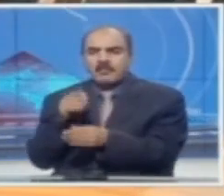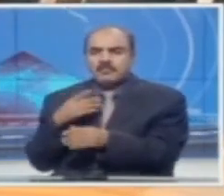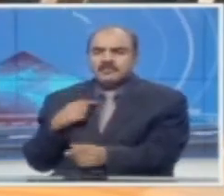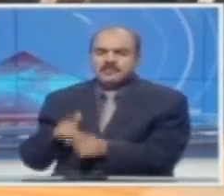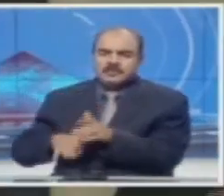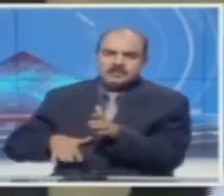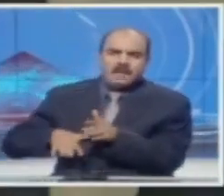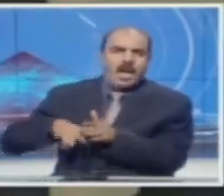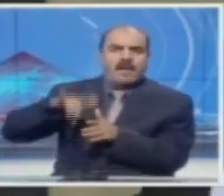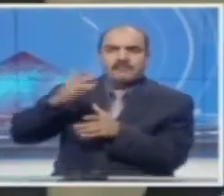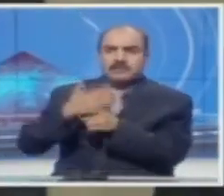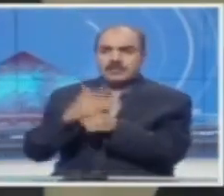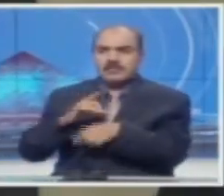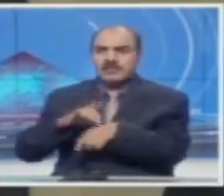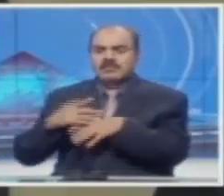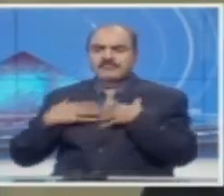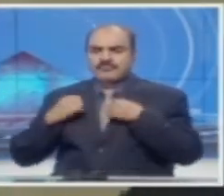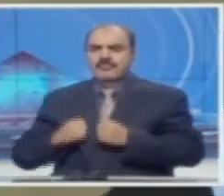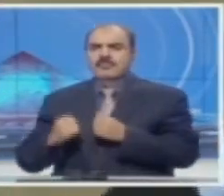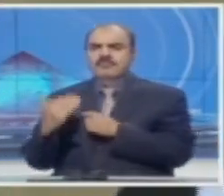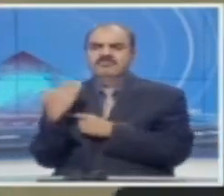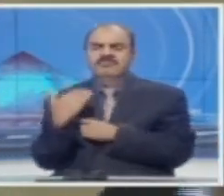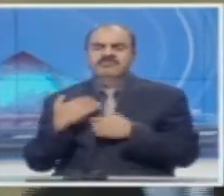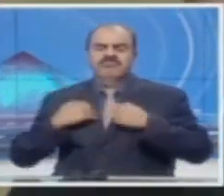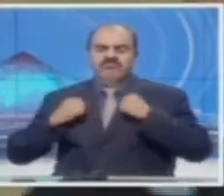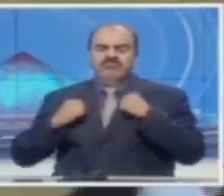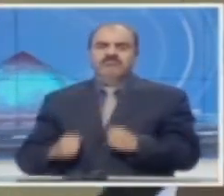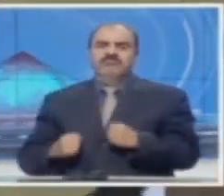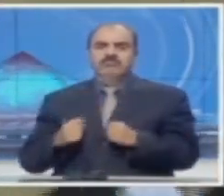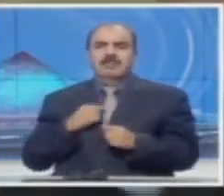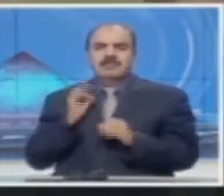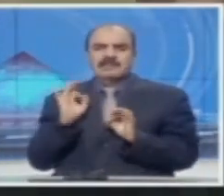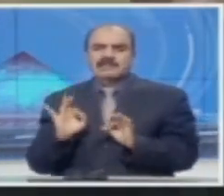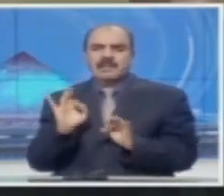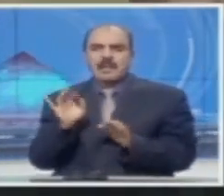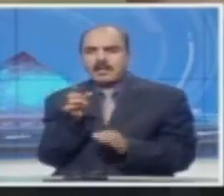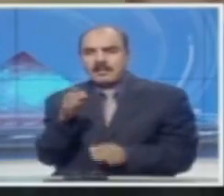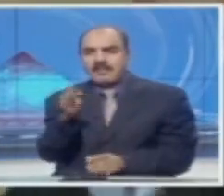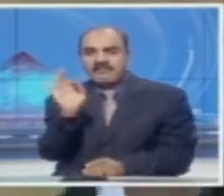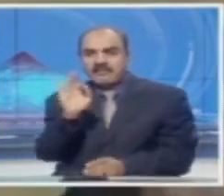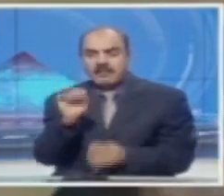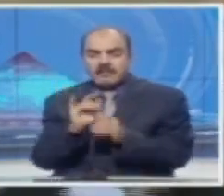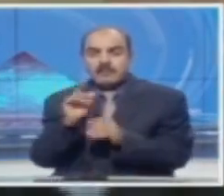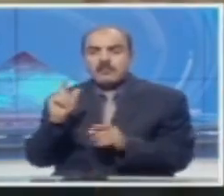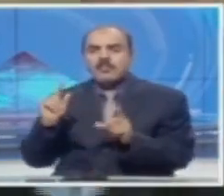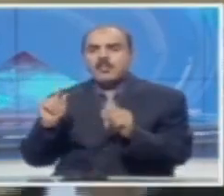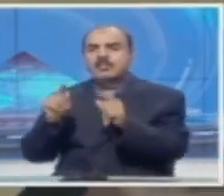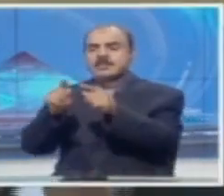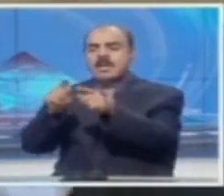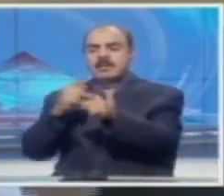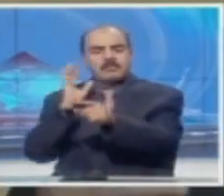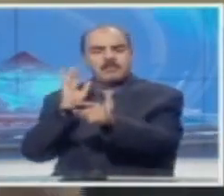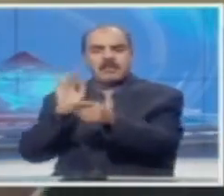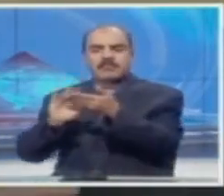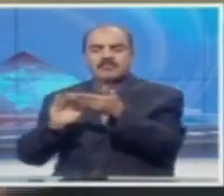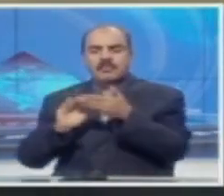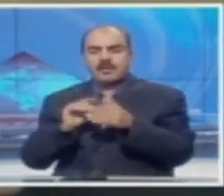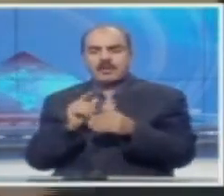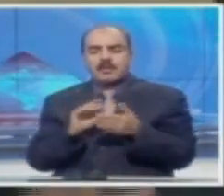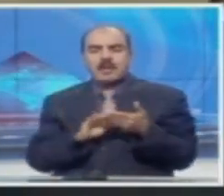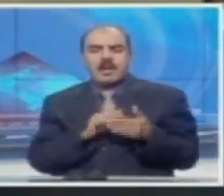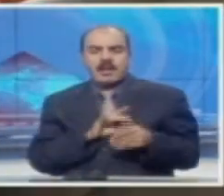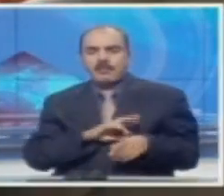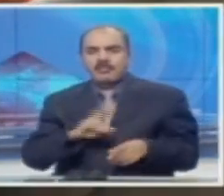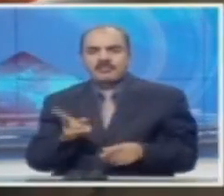ويسافروا لكي يحصلوا على خدمة طبية محددة من مكان متميز بتقديم هذا النوع